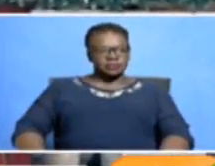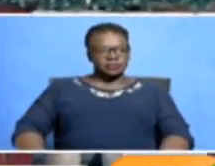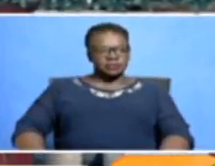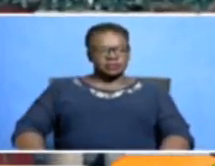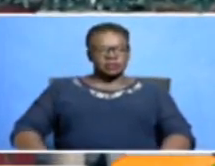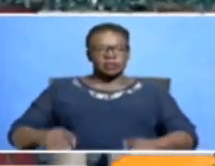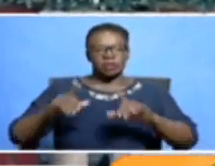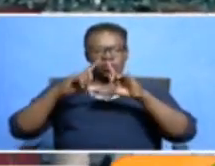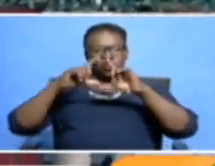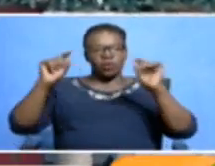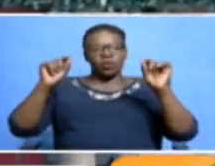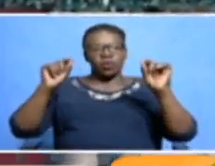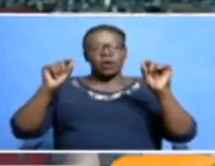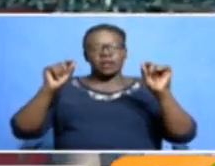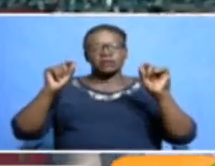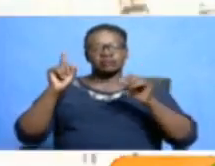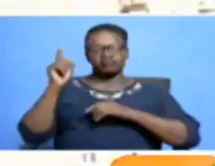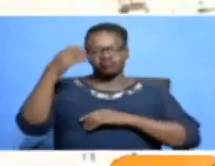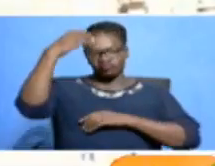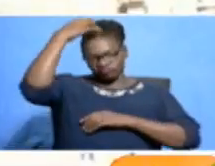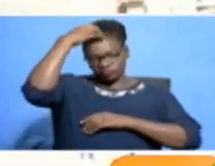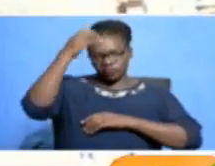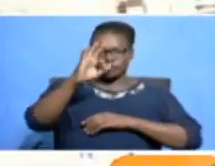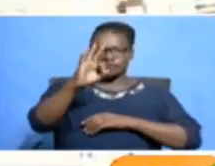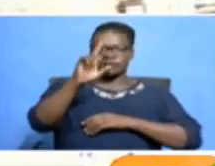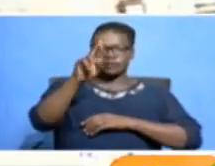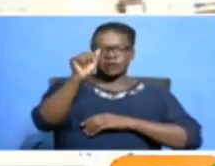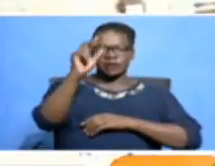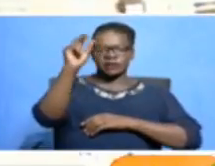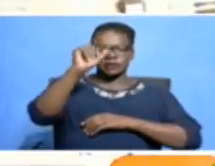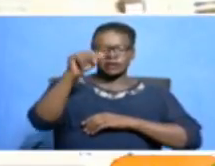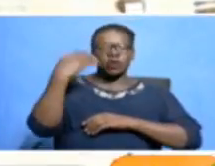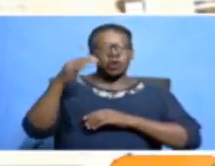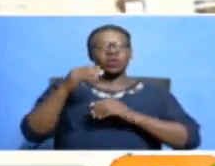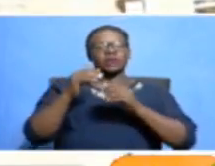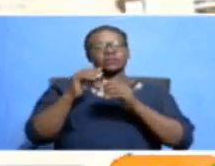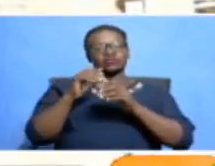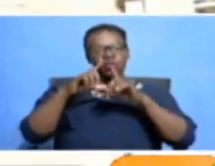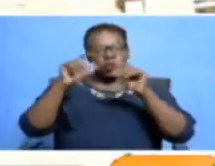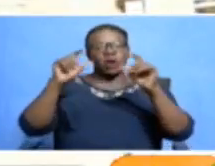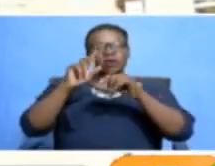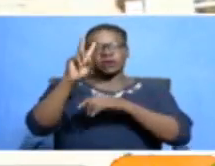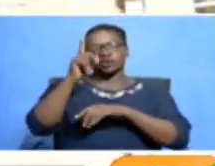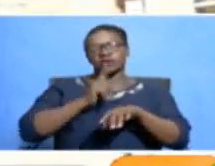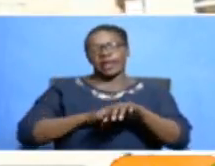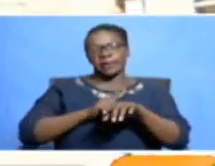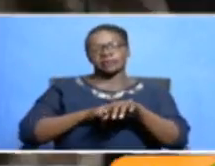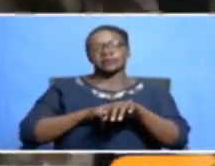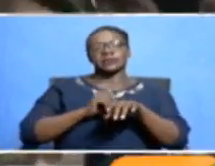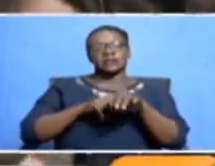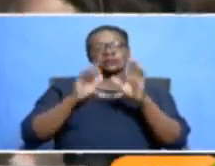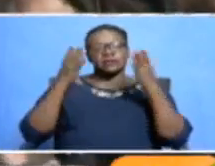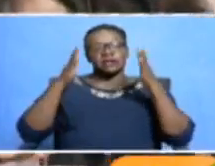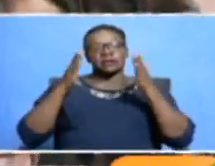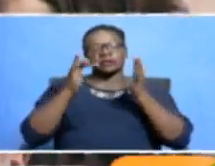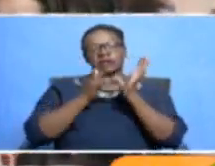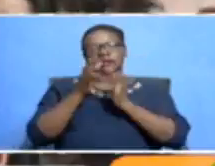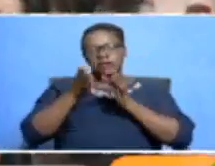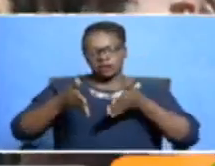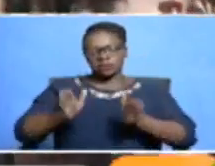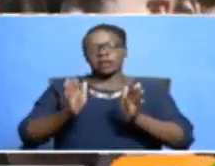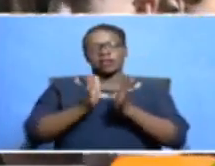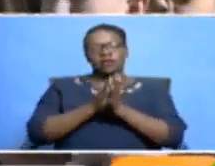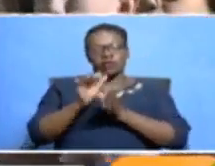Ujumbe ambao Papa Francis hutoa mara mbili kwa mwaka, siku ya kuadhimisha kuzaliwa kwa Yesu na kufufuka